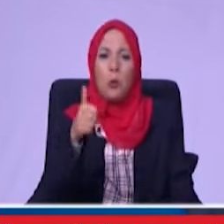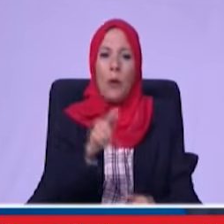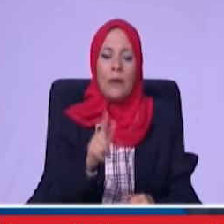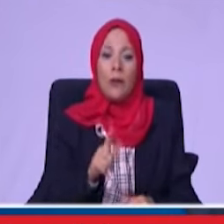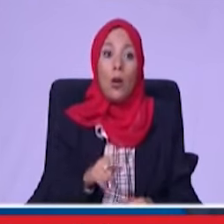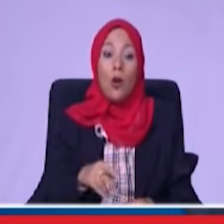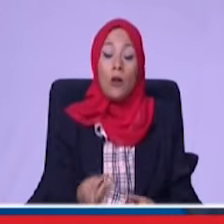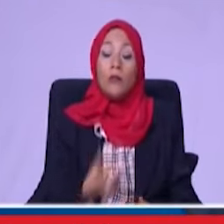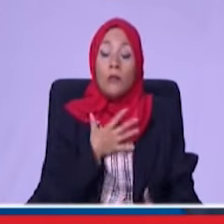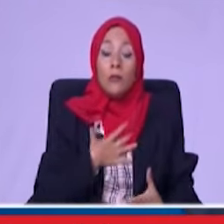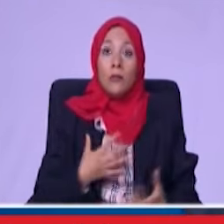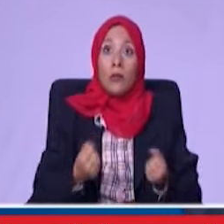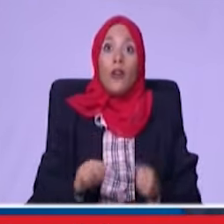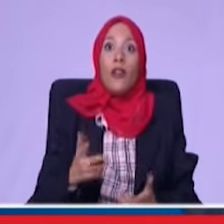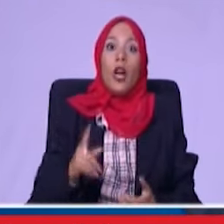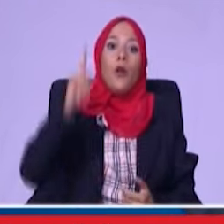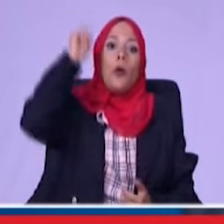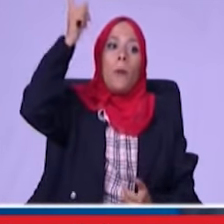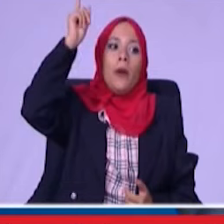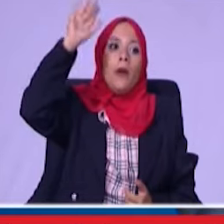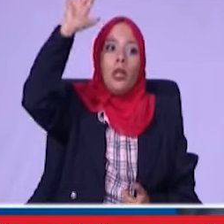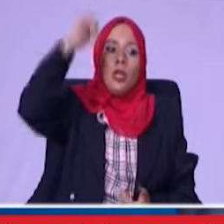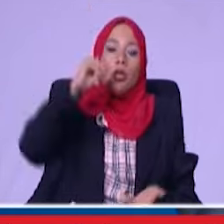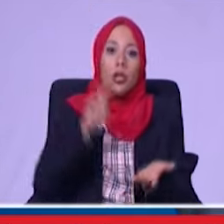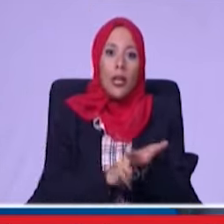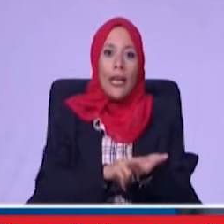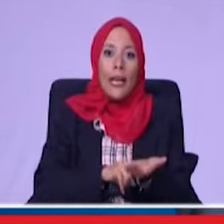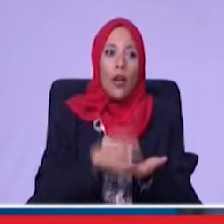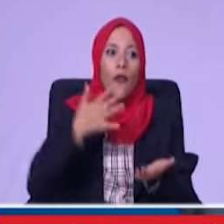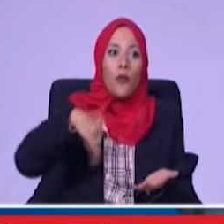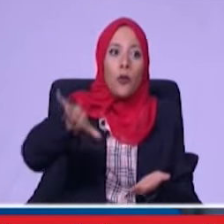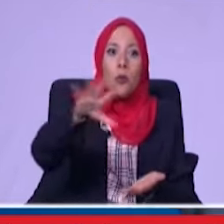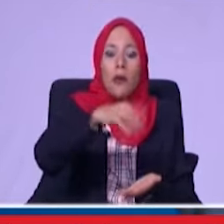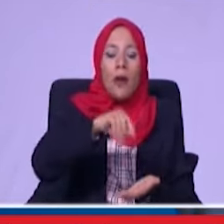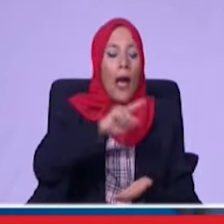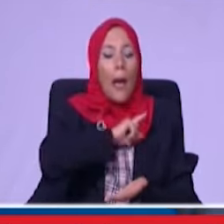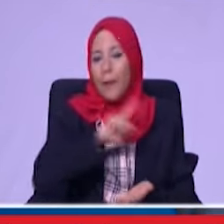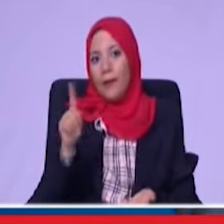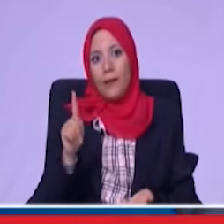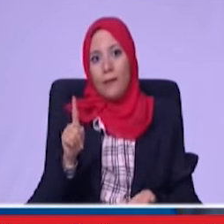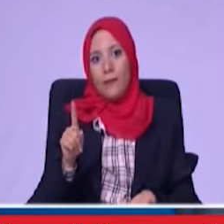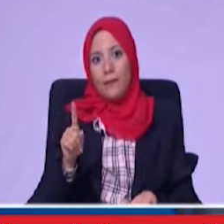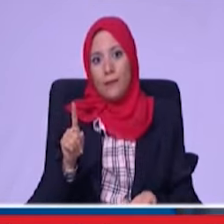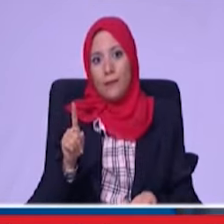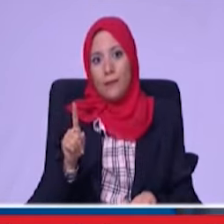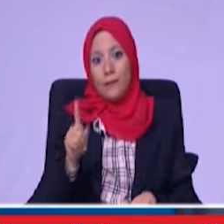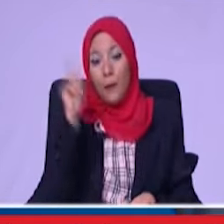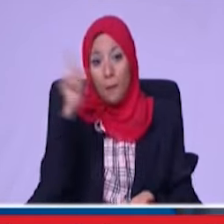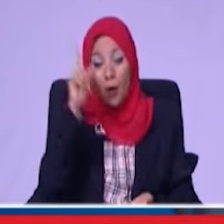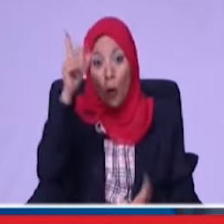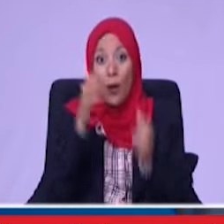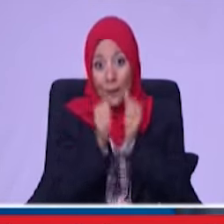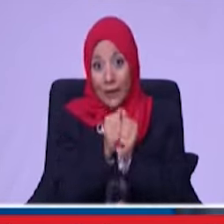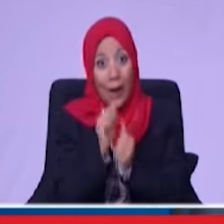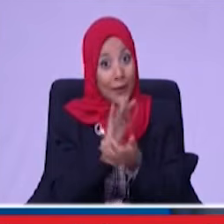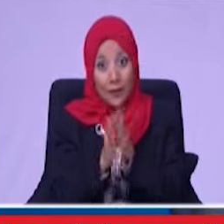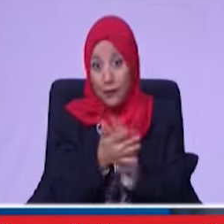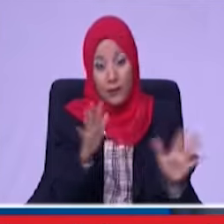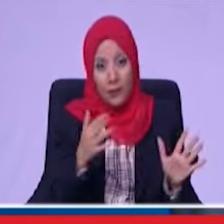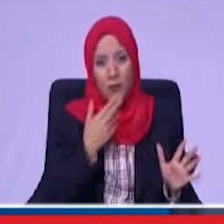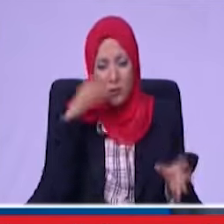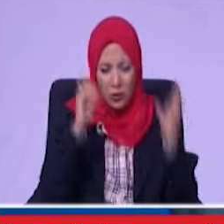الارواح عند الله لا ترجع الى الدنيا، قال الله عز وجل فيمسك التي قضى عليها الموت.